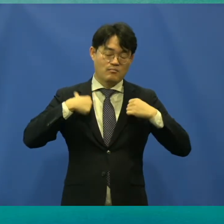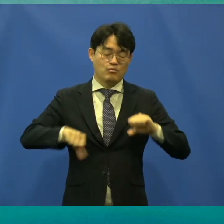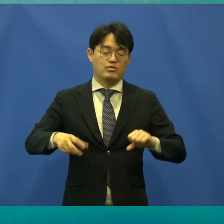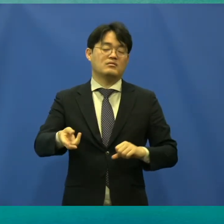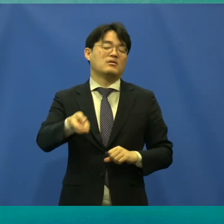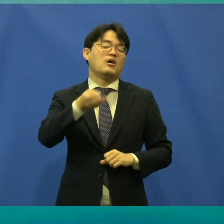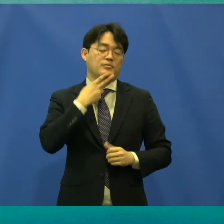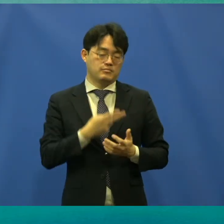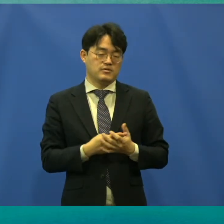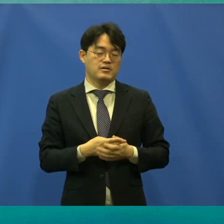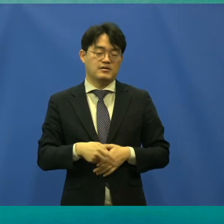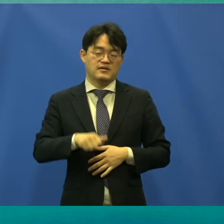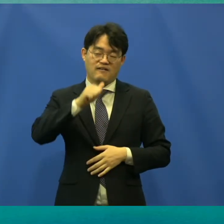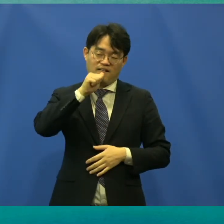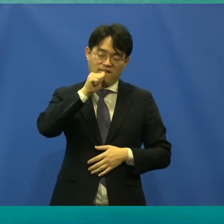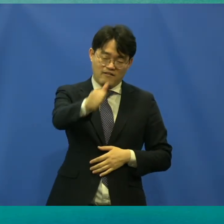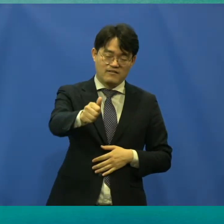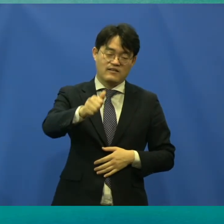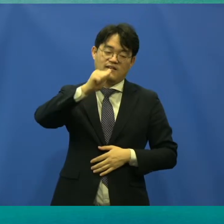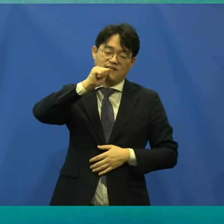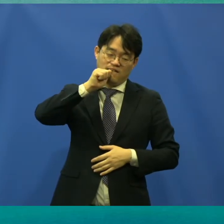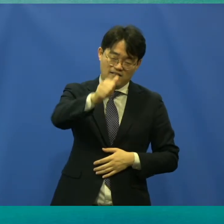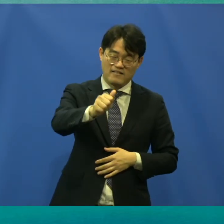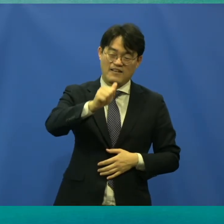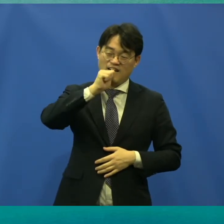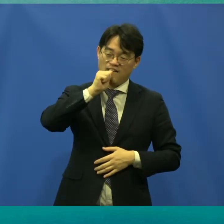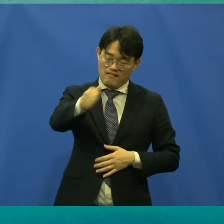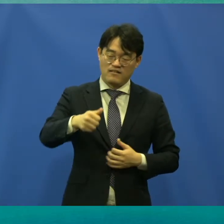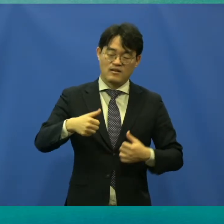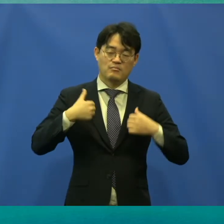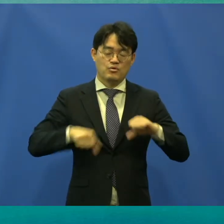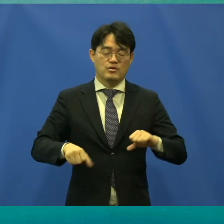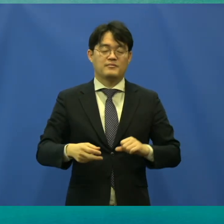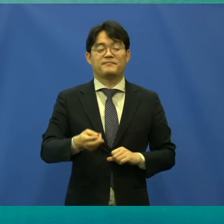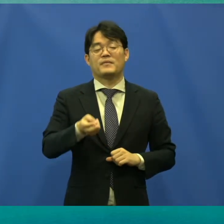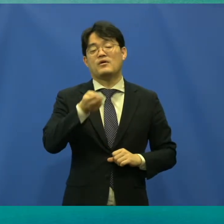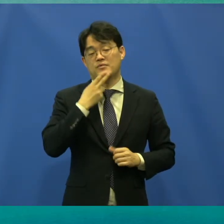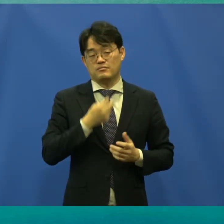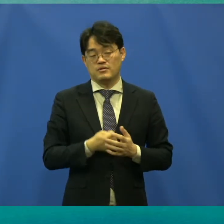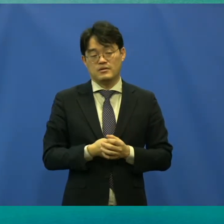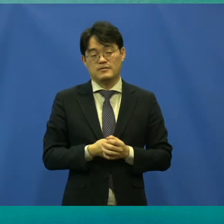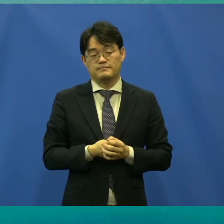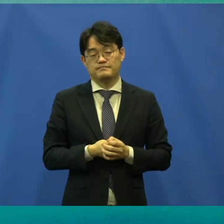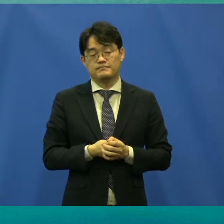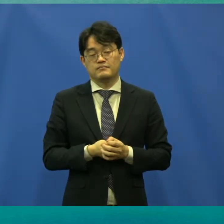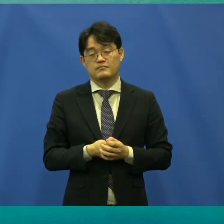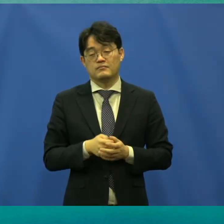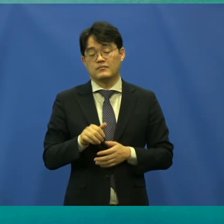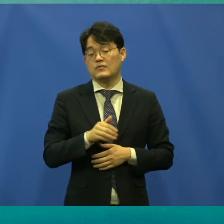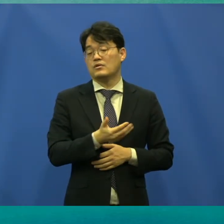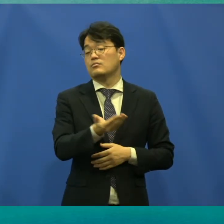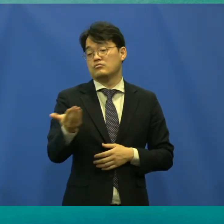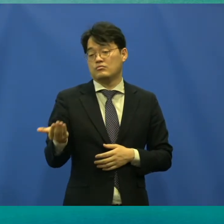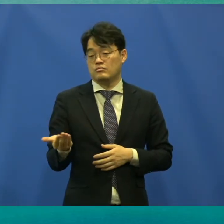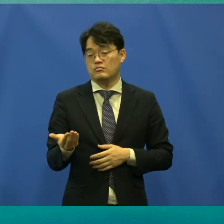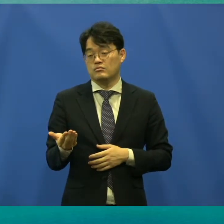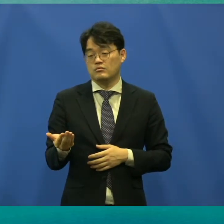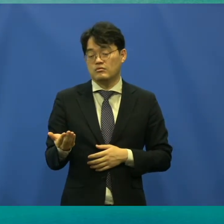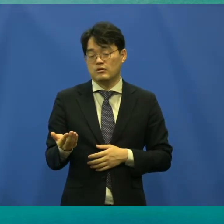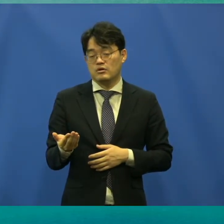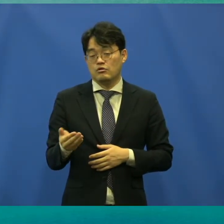여러분, 가장 무서운 것은 버림받음입니다. 유기, rejection,